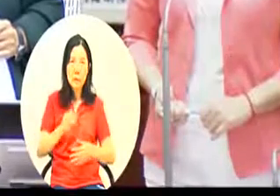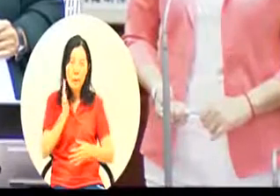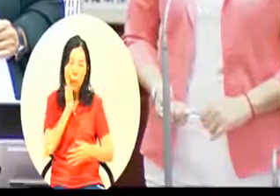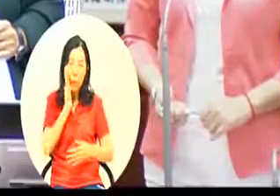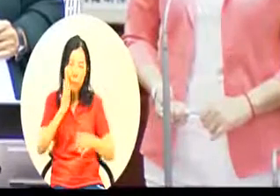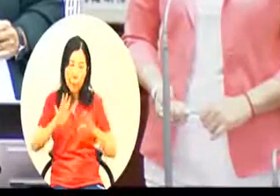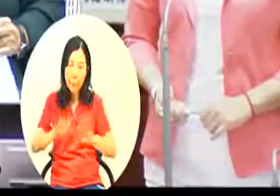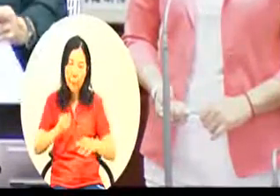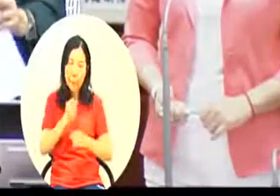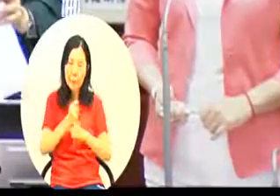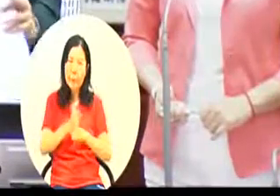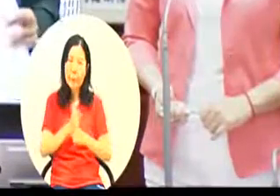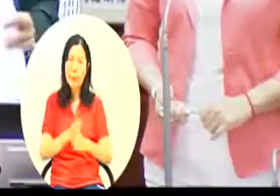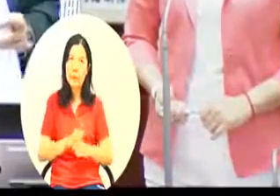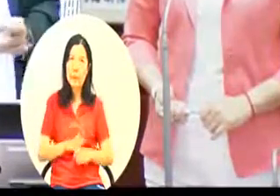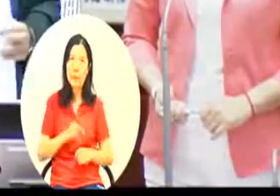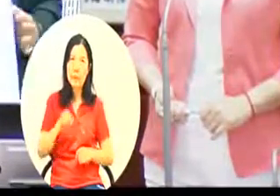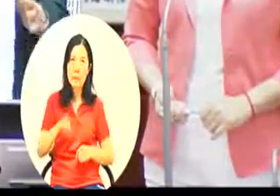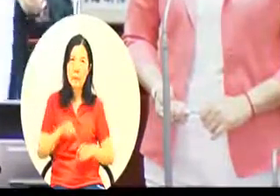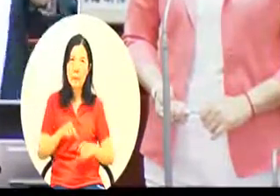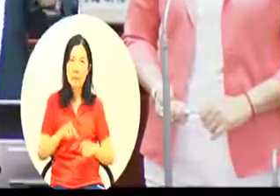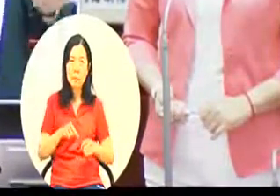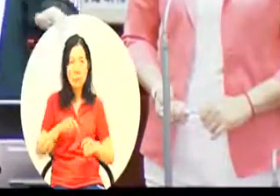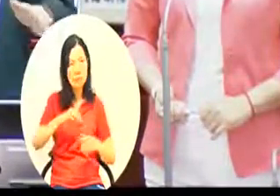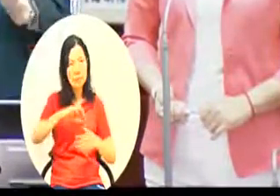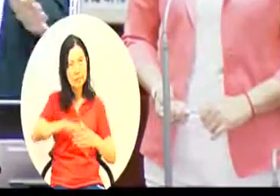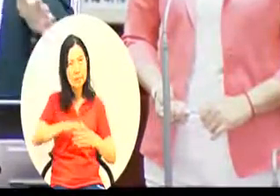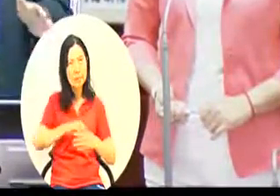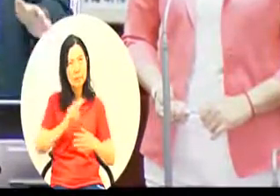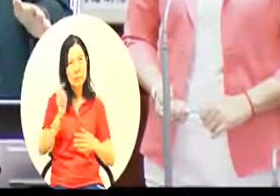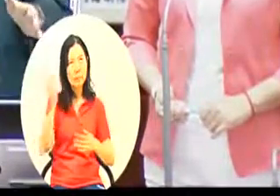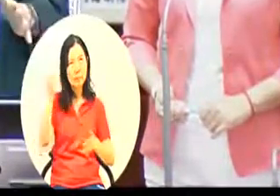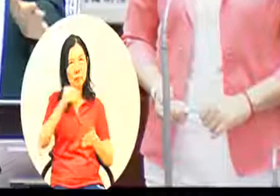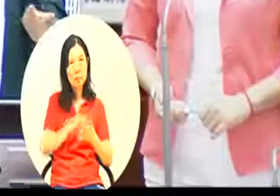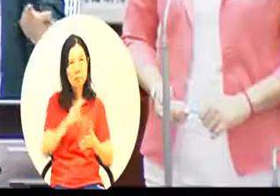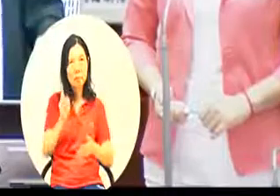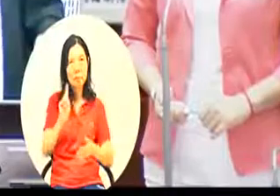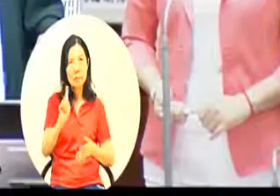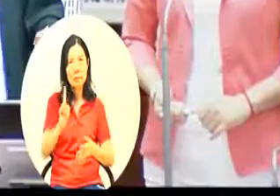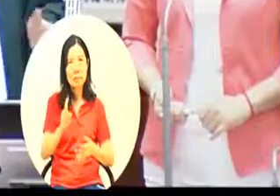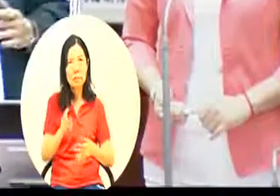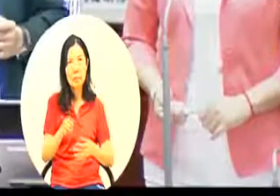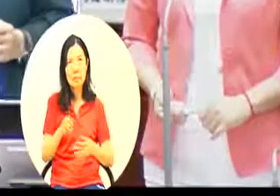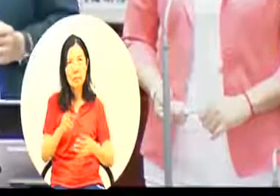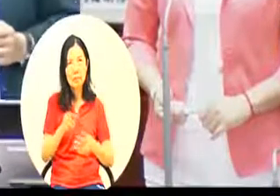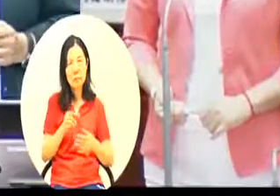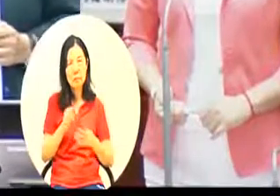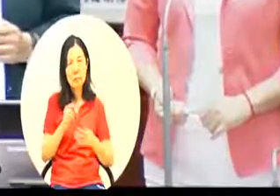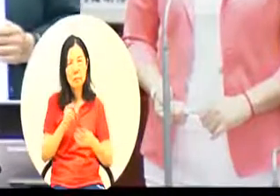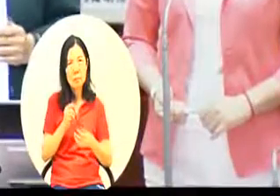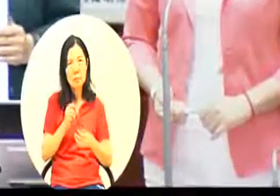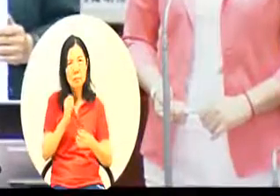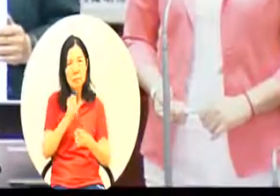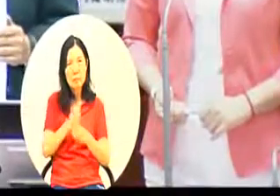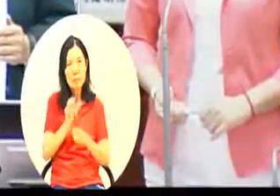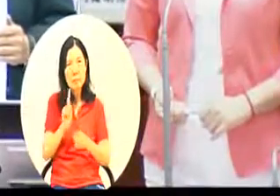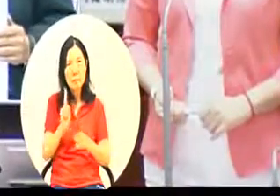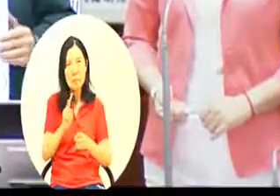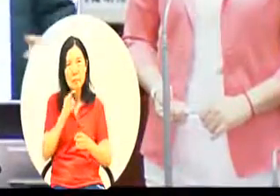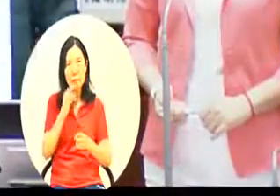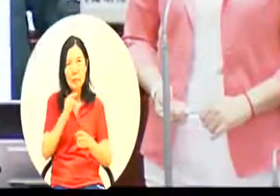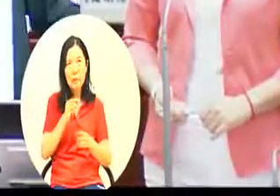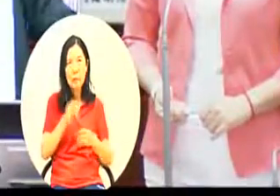们的工作，但是这个中间到底有怎么样，他们处理的不适切， 我想我会请我